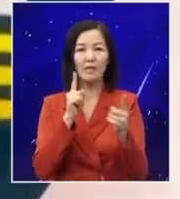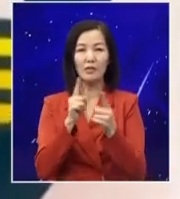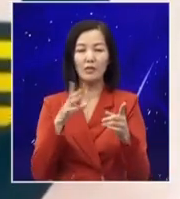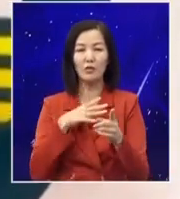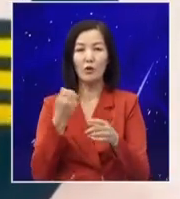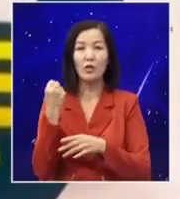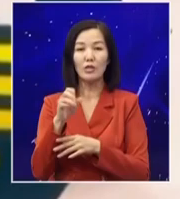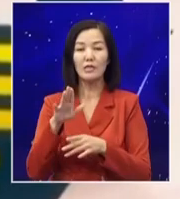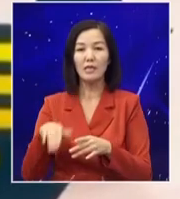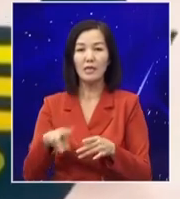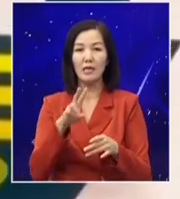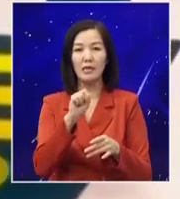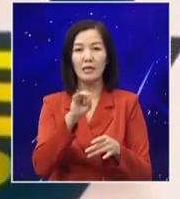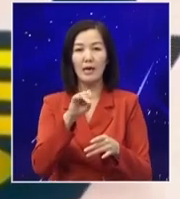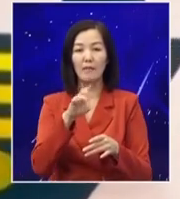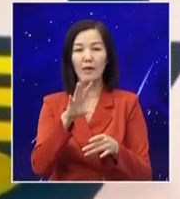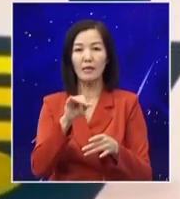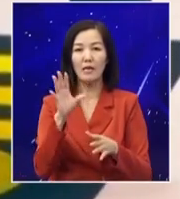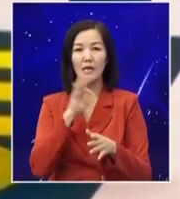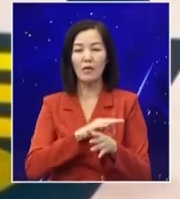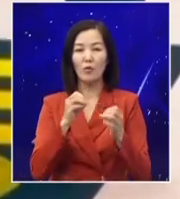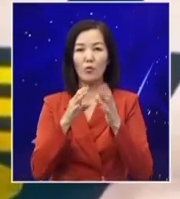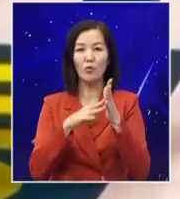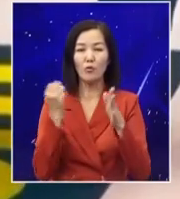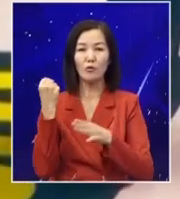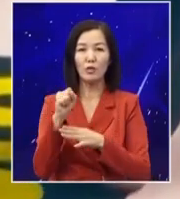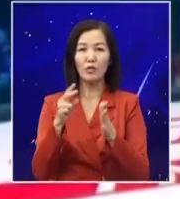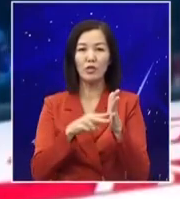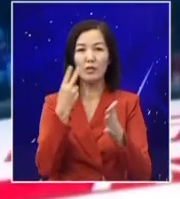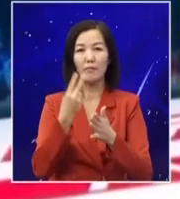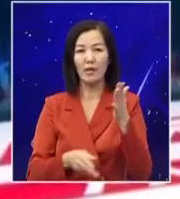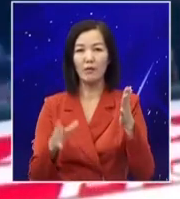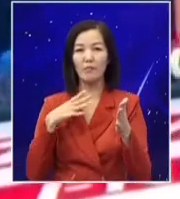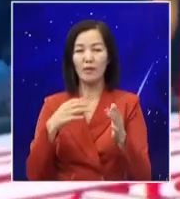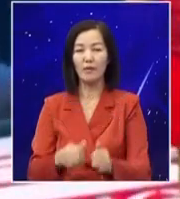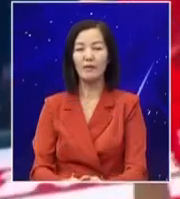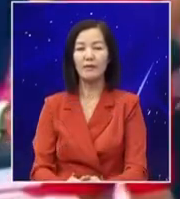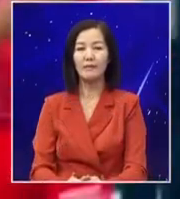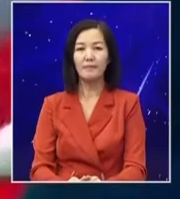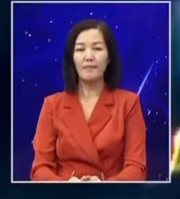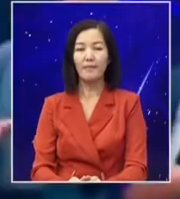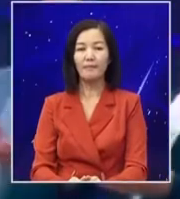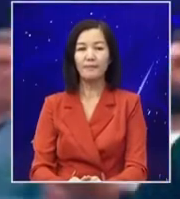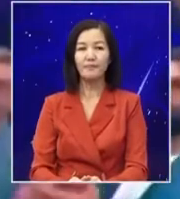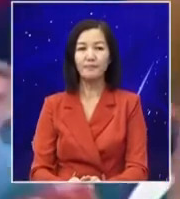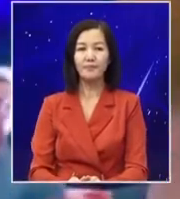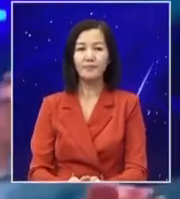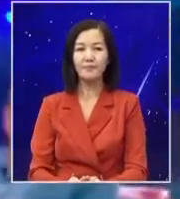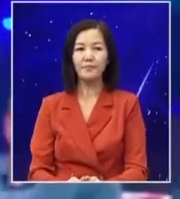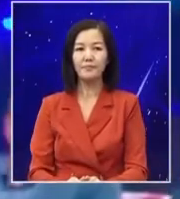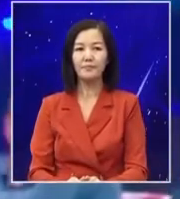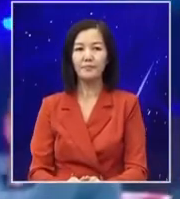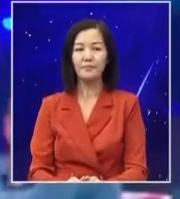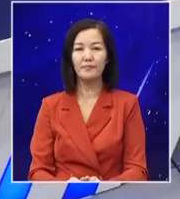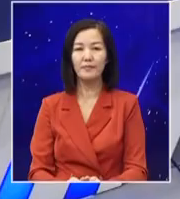Бұл жеңістен кейін Найманның еншісінде 19 жеңіс және 7 жеңіліс бар. Жарқын Нұрланұлы, Жетісу ақпараттар қызметі.